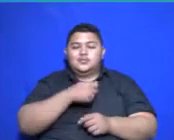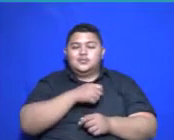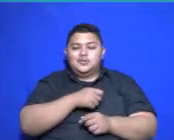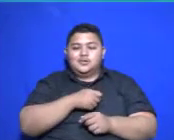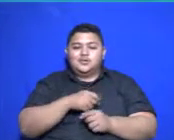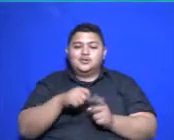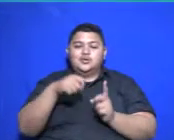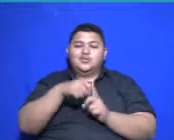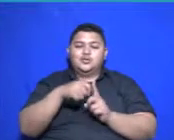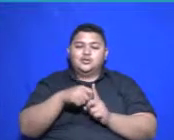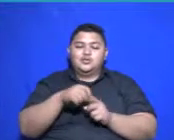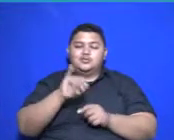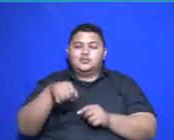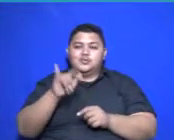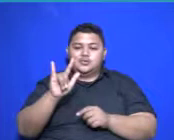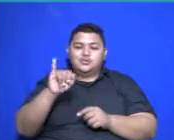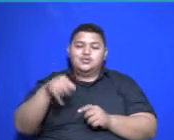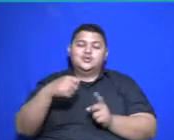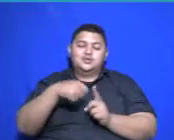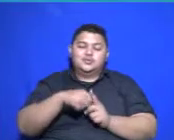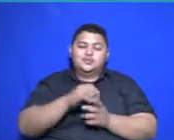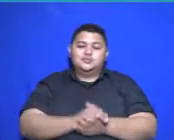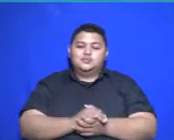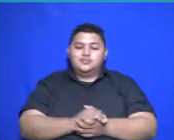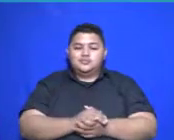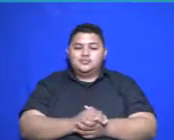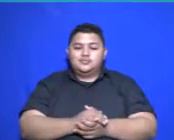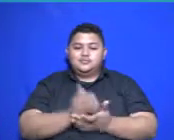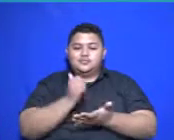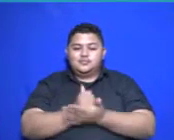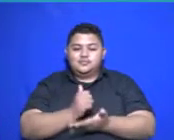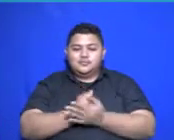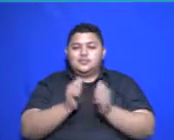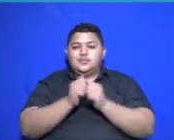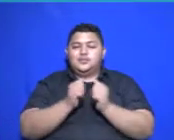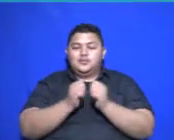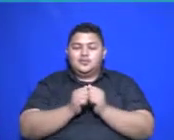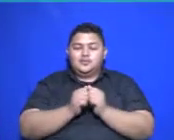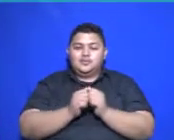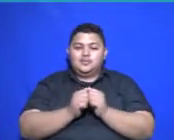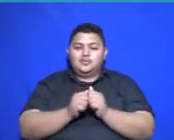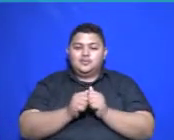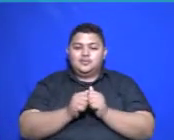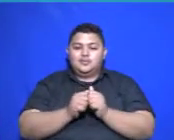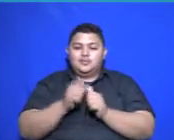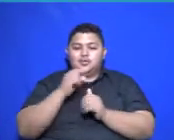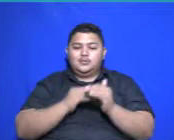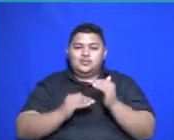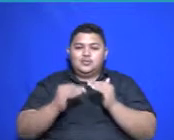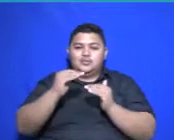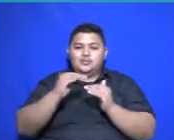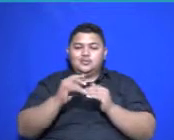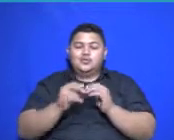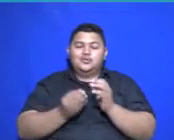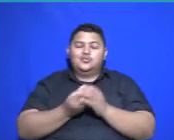pemerintahan Presiden Jokowi JK yang betul-betul bagaimana komitmennya untuk meningkatkan